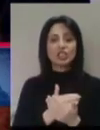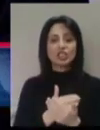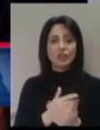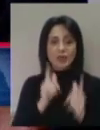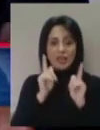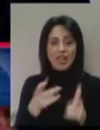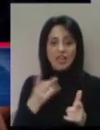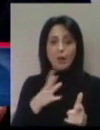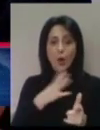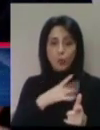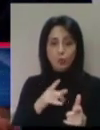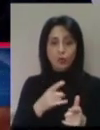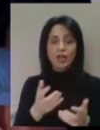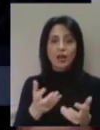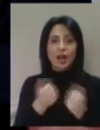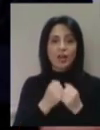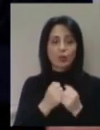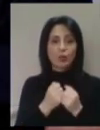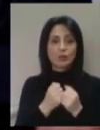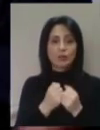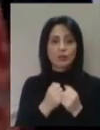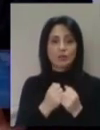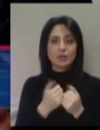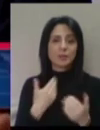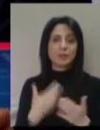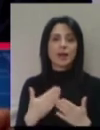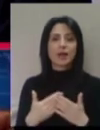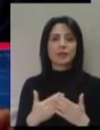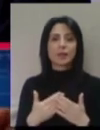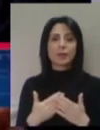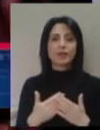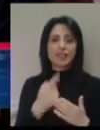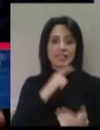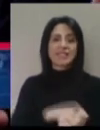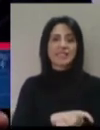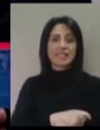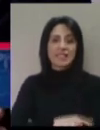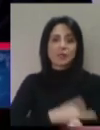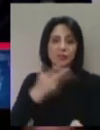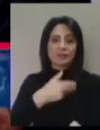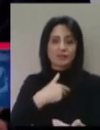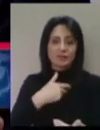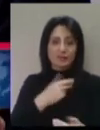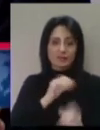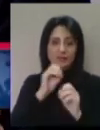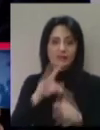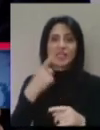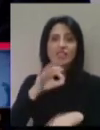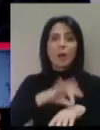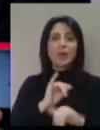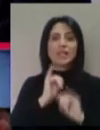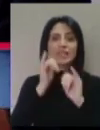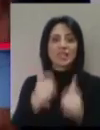იყოს, რომ გაიღოს ვთქვათ სისხლი აი ამ სხვა პაციენტების